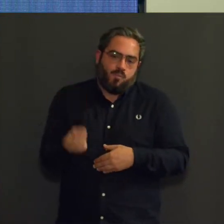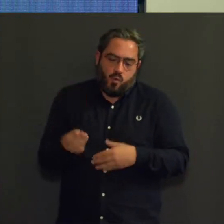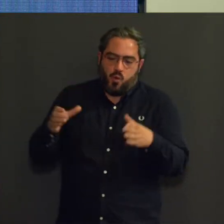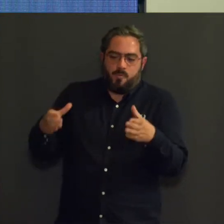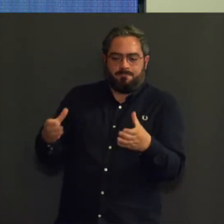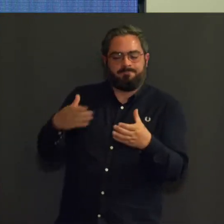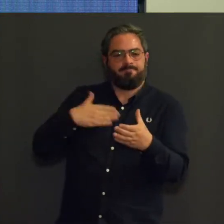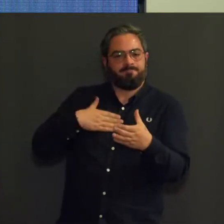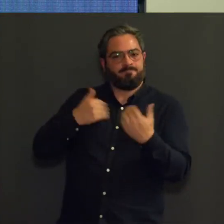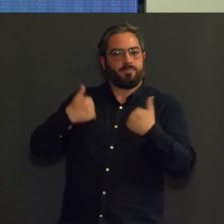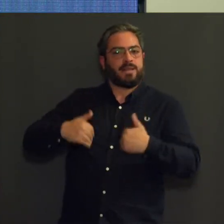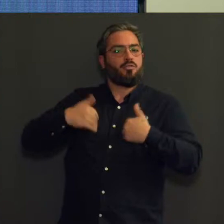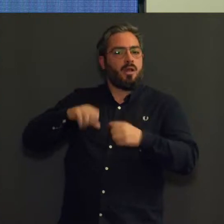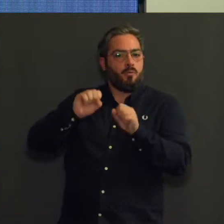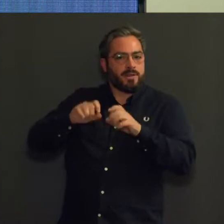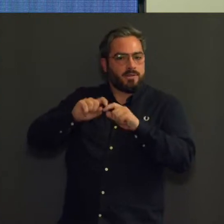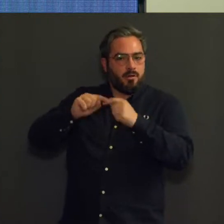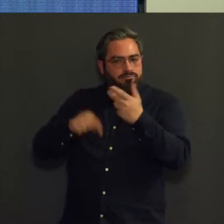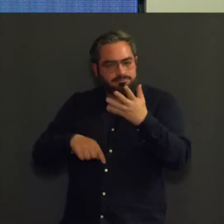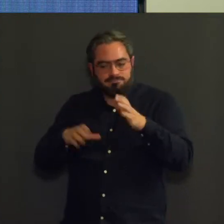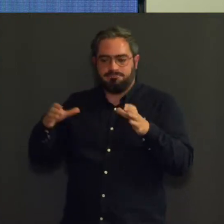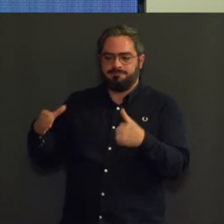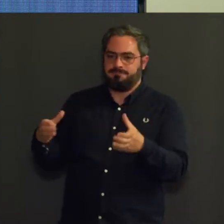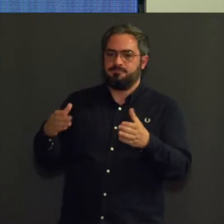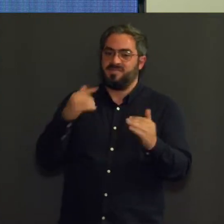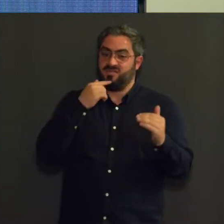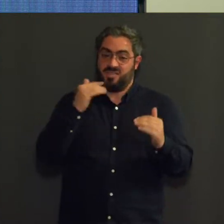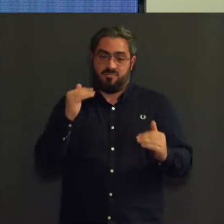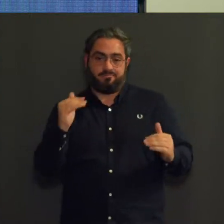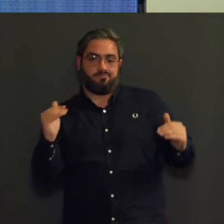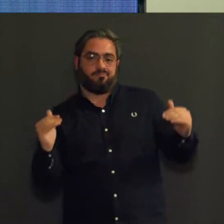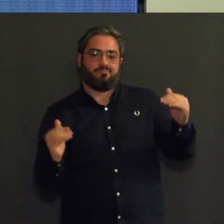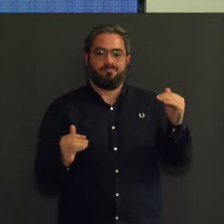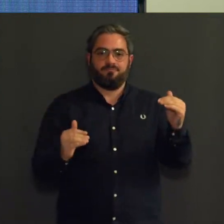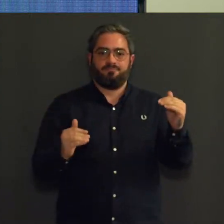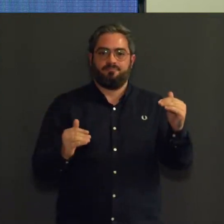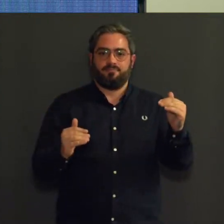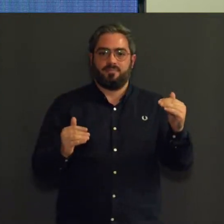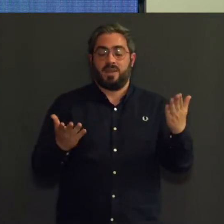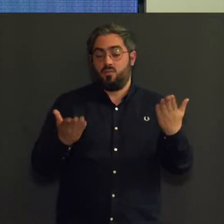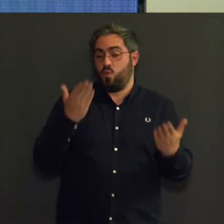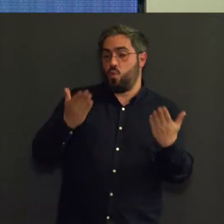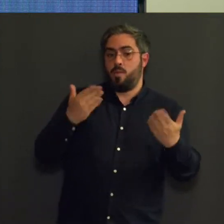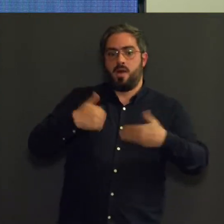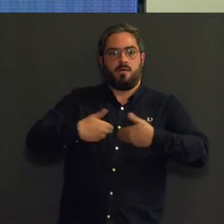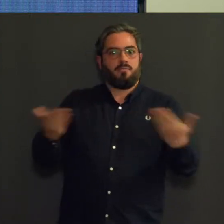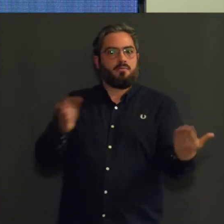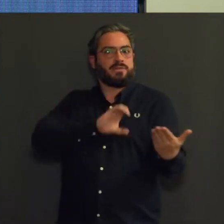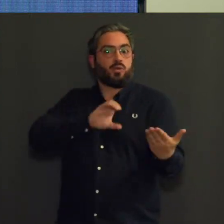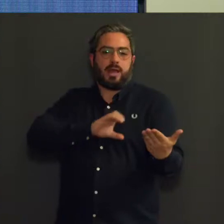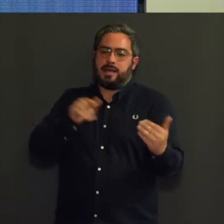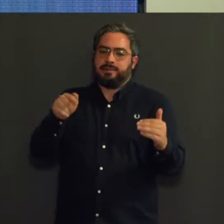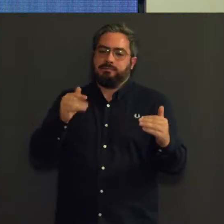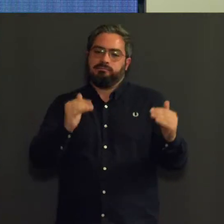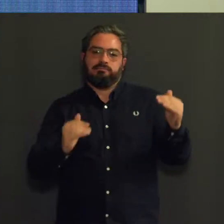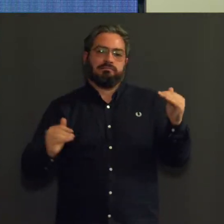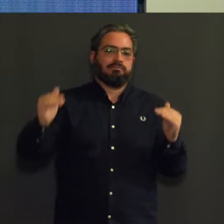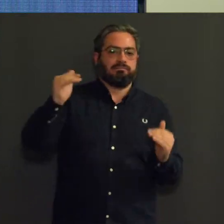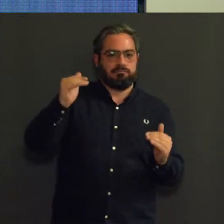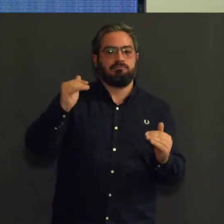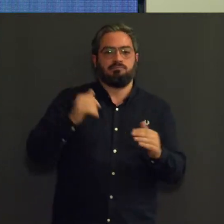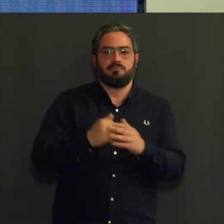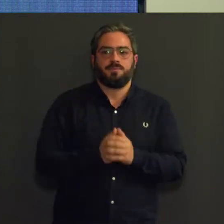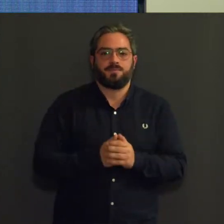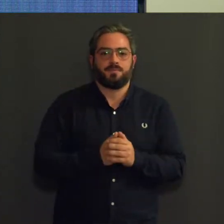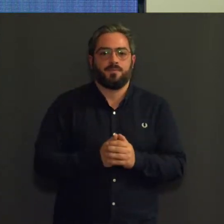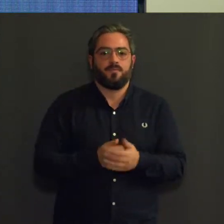14,9% du personnel dans le secondaire, soit moins que la population générale. Il y a, en dehors de cela, aussi